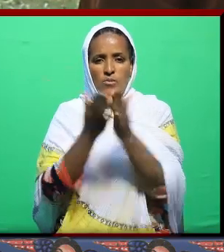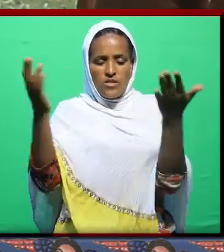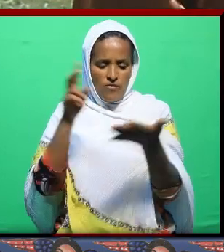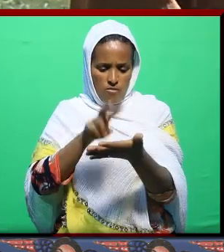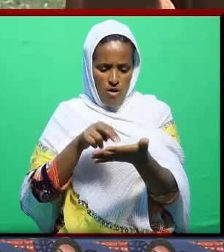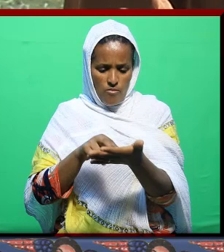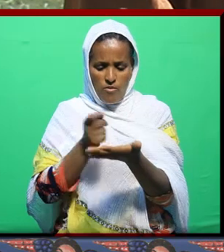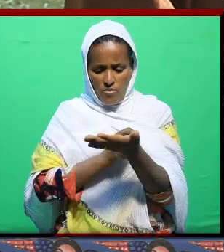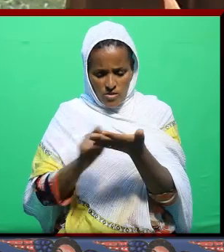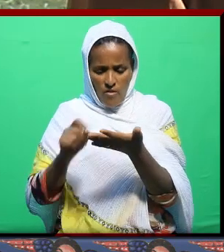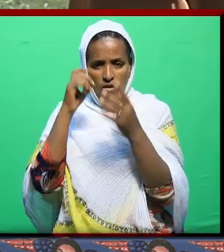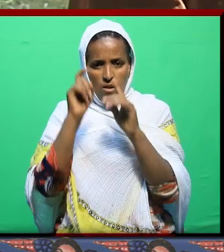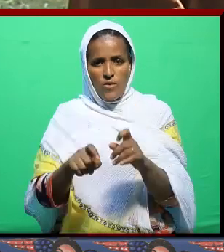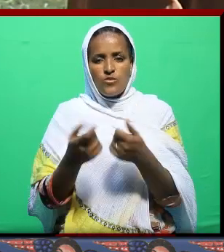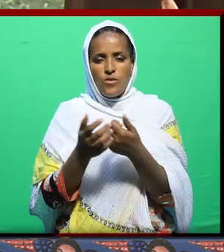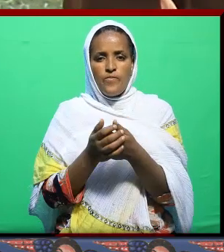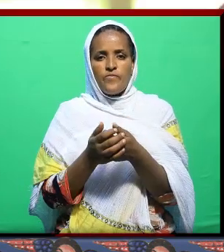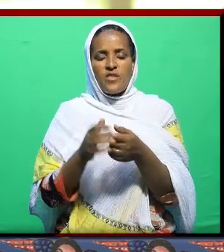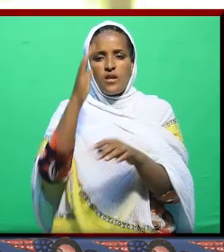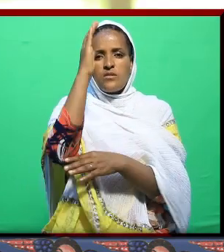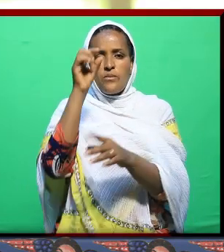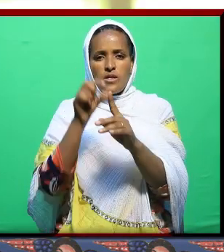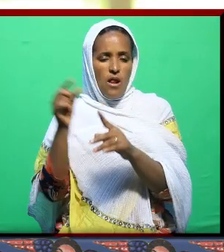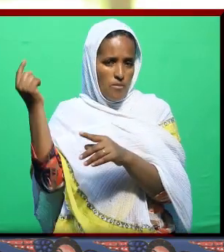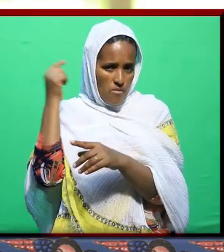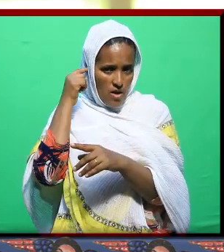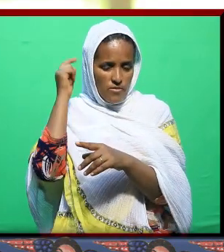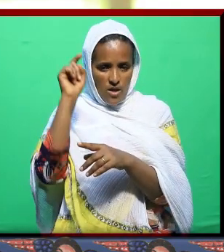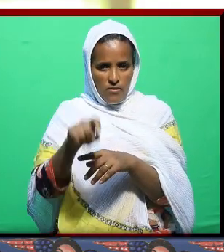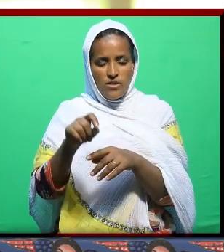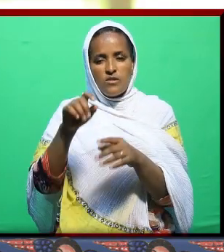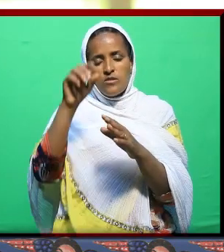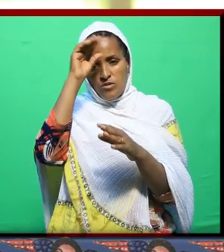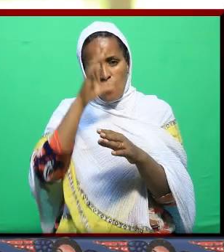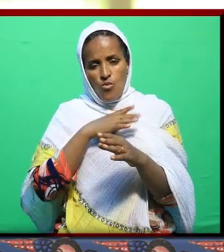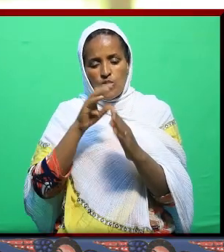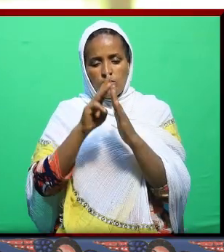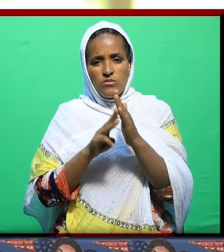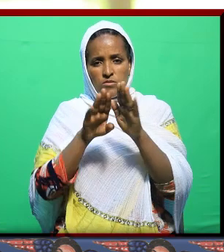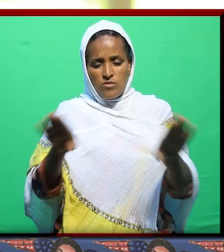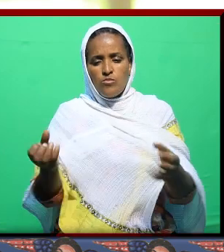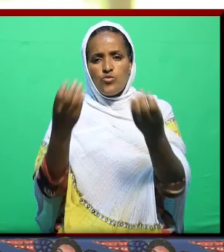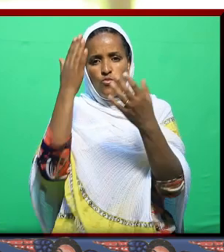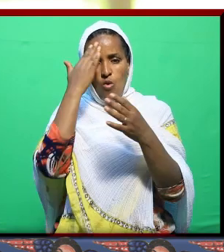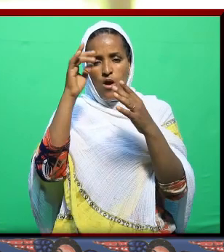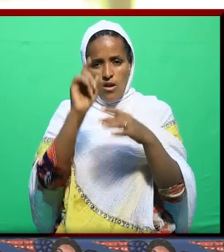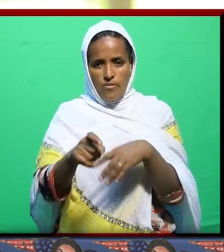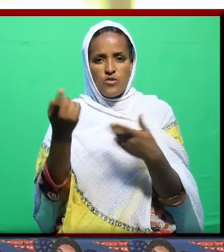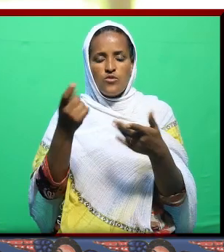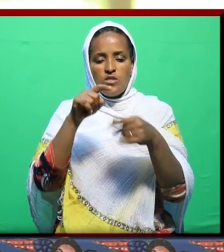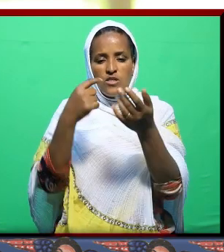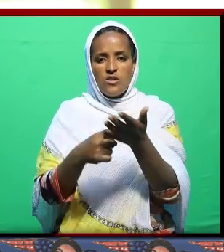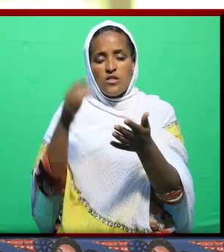ማንበብ መቻል አለባቸው። ሰዎች ብዙ ጽማዌን ለማግኘት የእግዚአብሔርን ቃል ማድመጥ አለባቸው። ሰዎች ጽማዌን ለማግኘት ብዙ ማወቅ መቻል